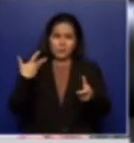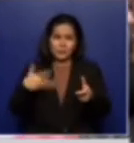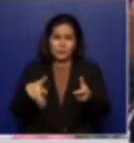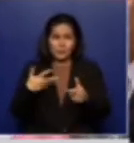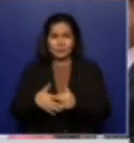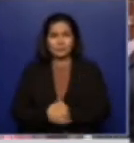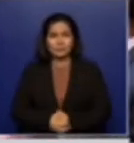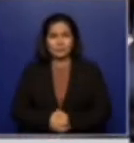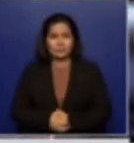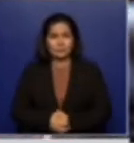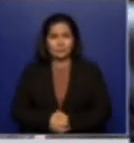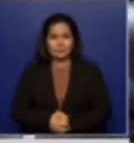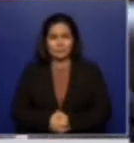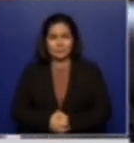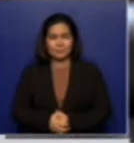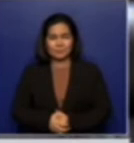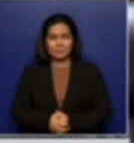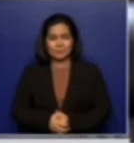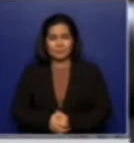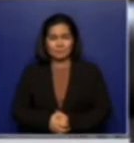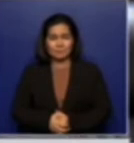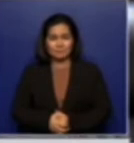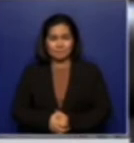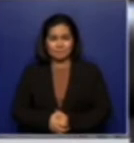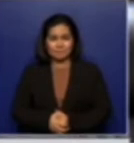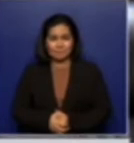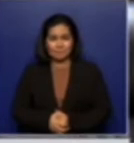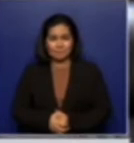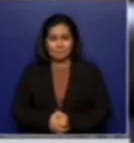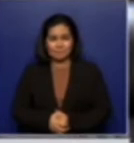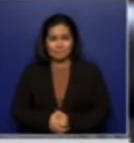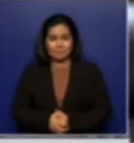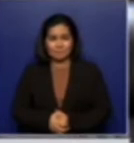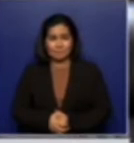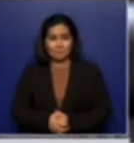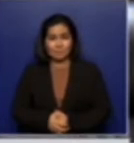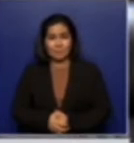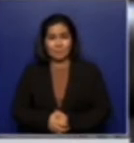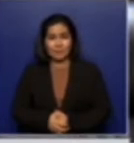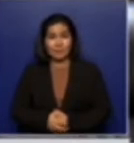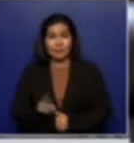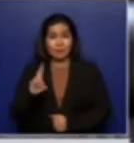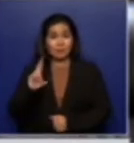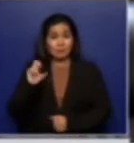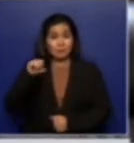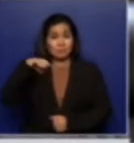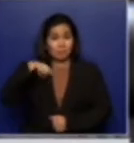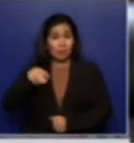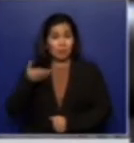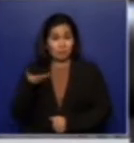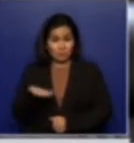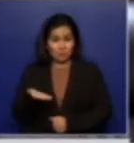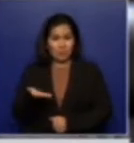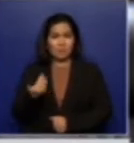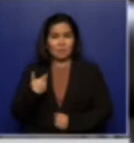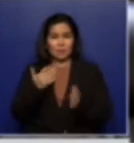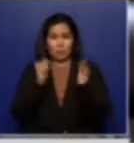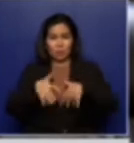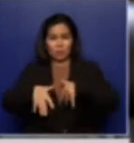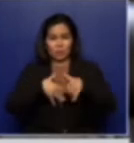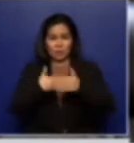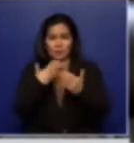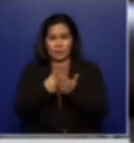ท่านประธานครับผมอดคิดไม่ได้ว่าสภาแห่งนี้นั้นพี่น้องประชาชนคนทั้งประเทศเสียภ